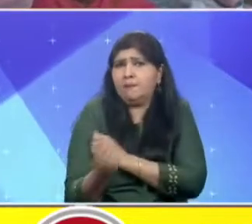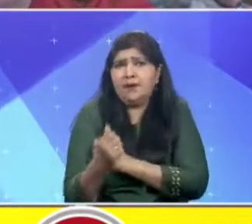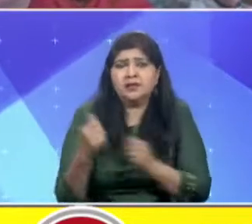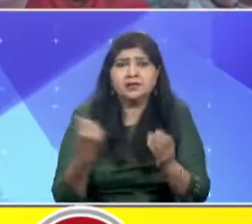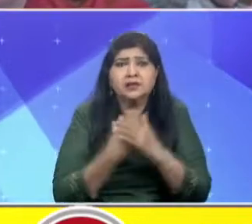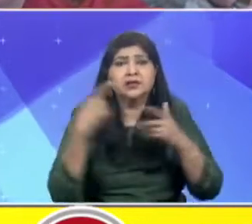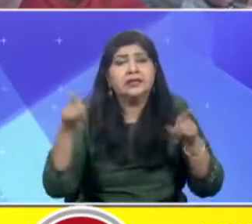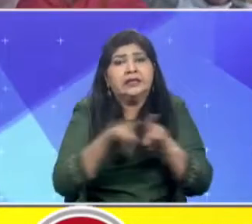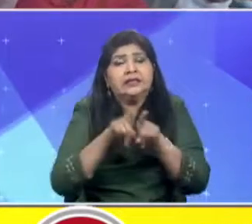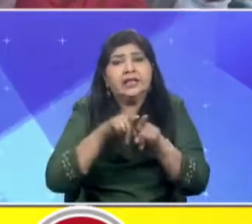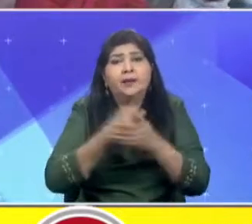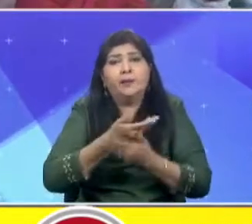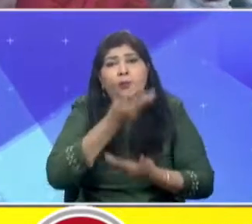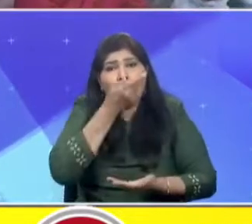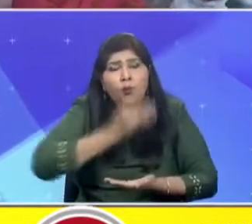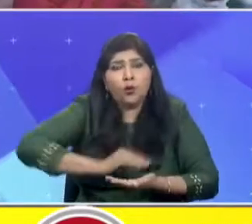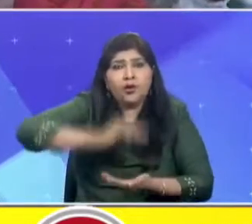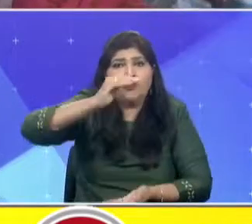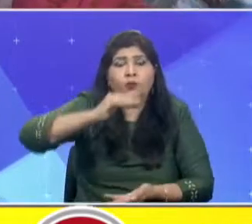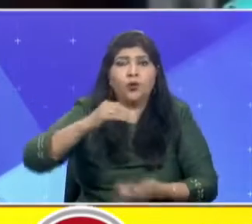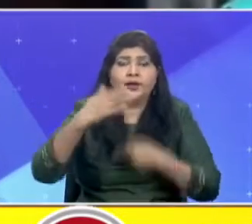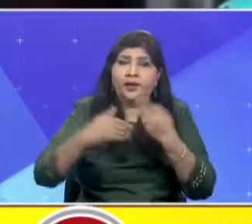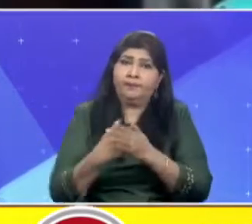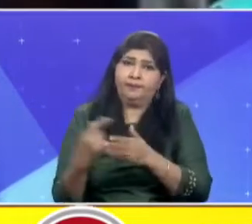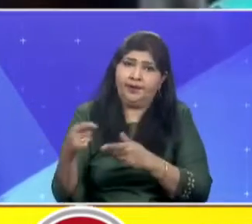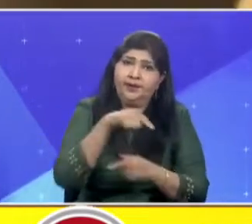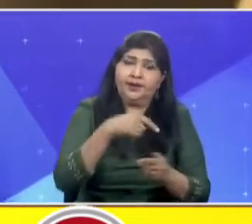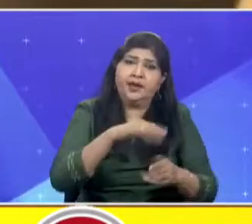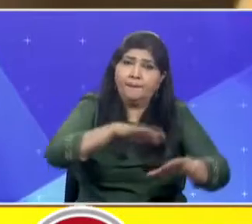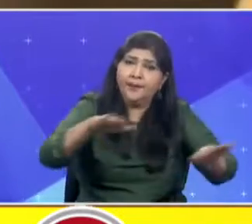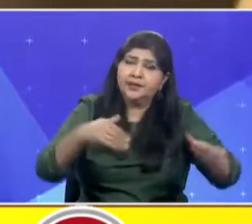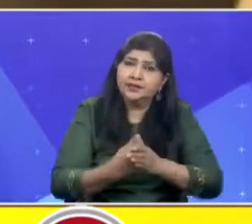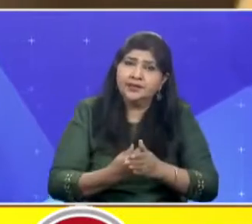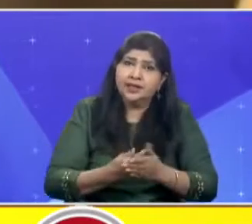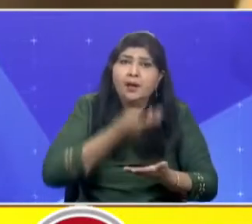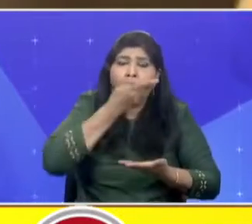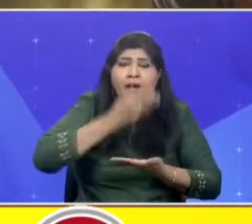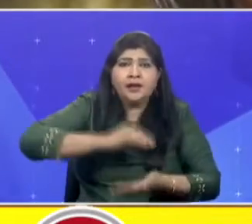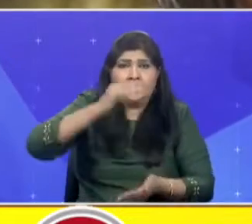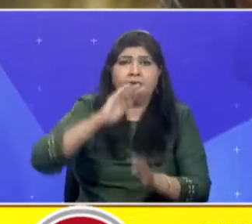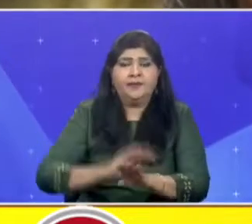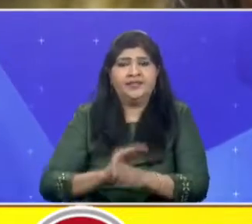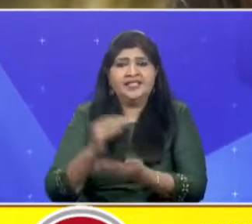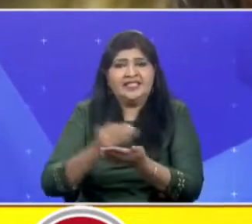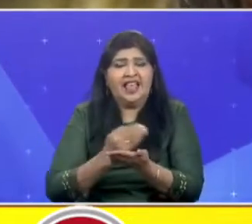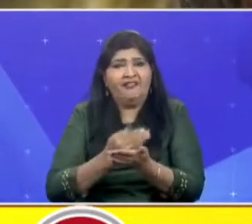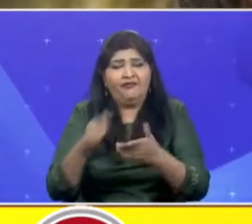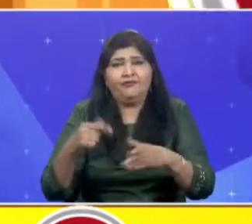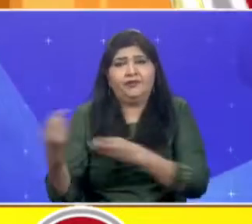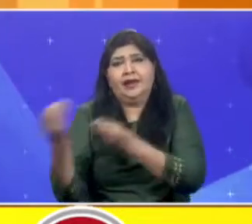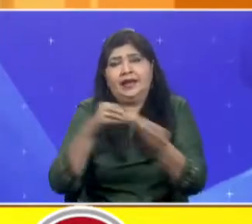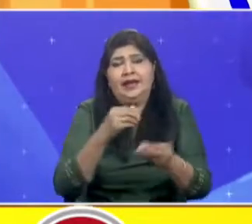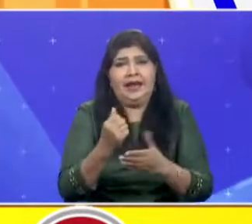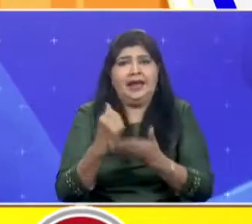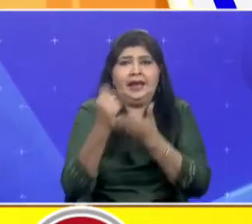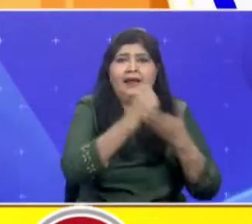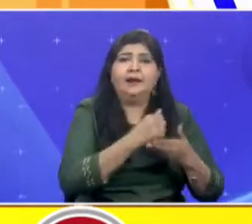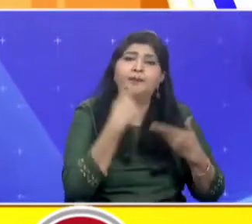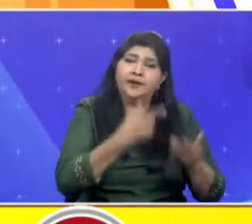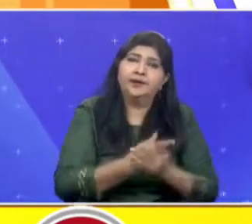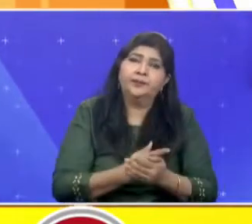ही वो वाटर वॉरियर बनकर पानी बचाने में मदद कर सकते हैं।